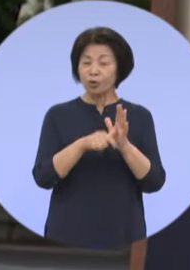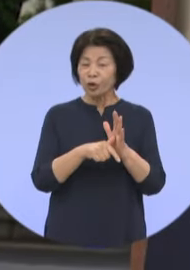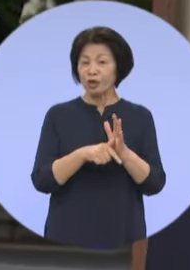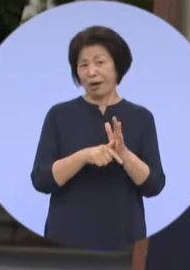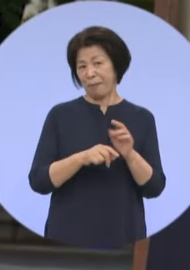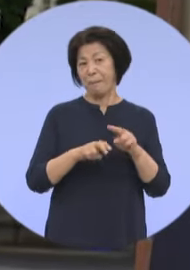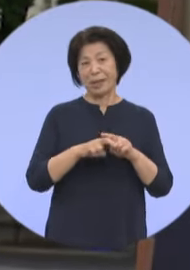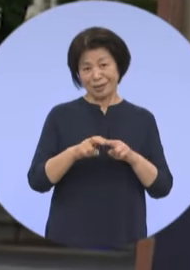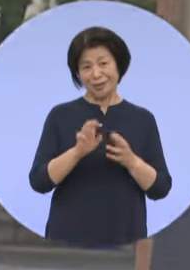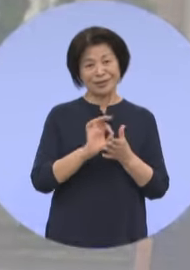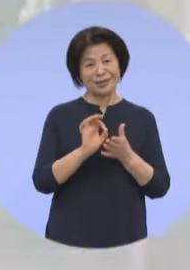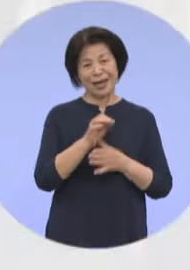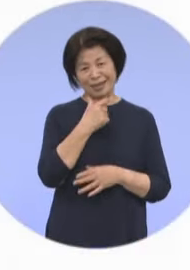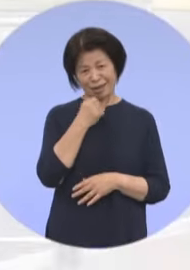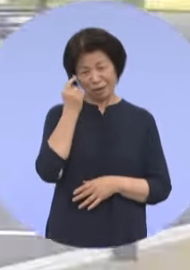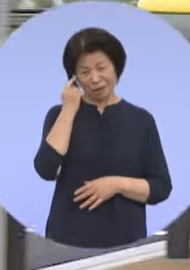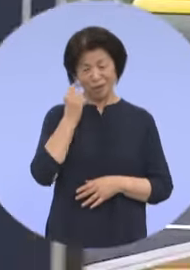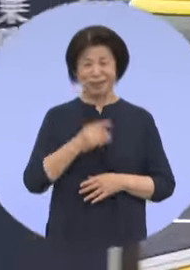したいなと思ってます。